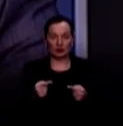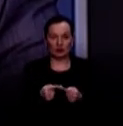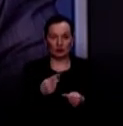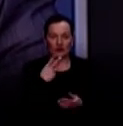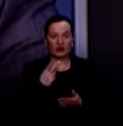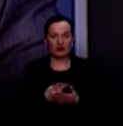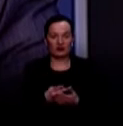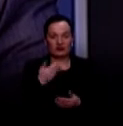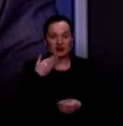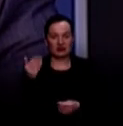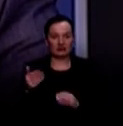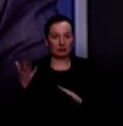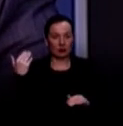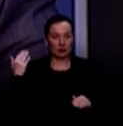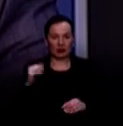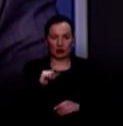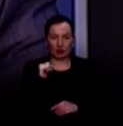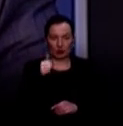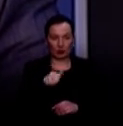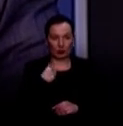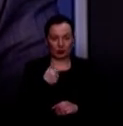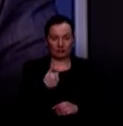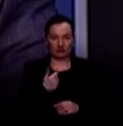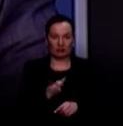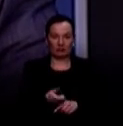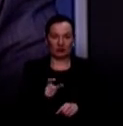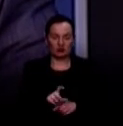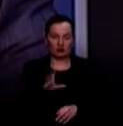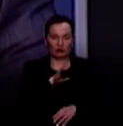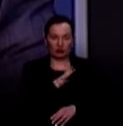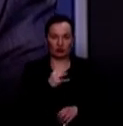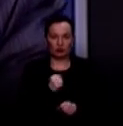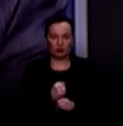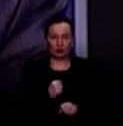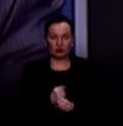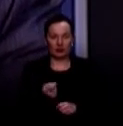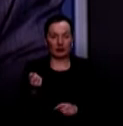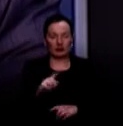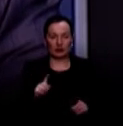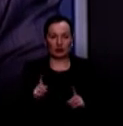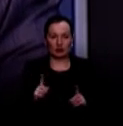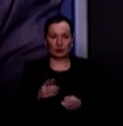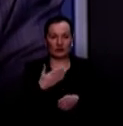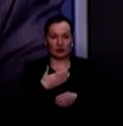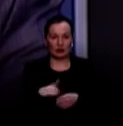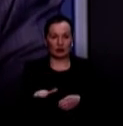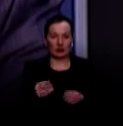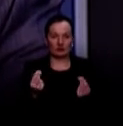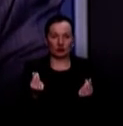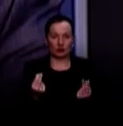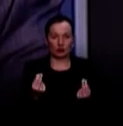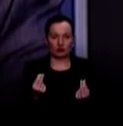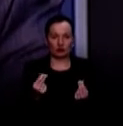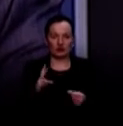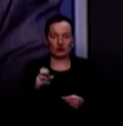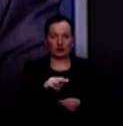звіти попередніх років, то в більшості вони були зроблені. Безпосередньо те, що виділялися кошти на